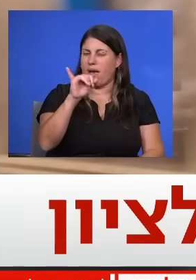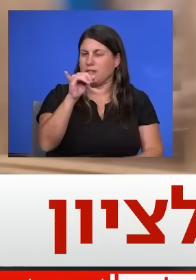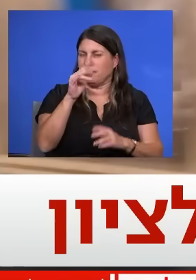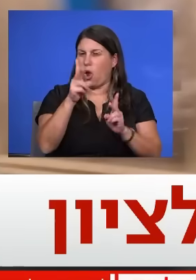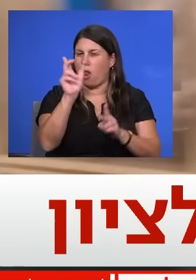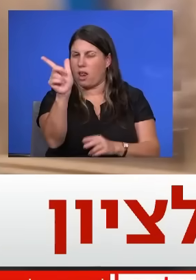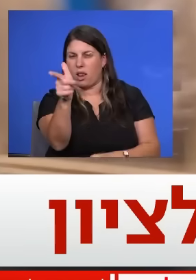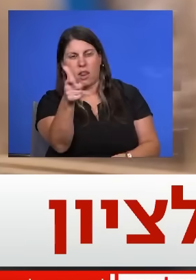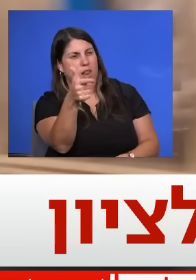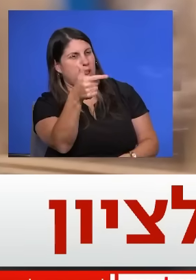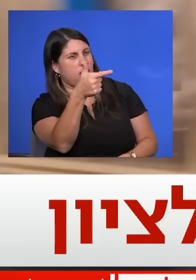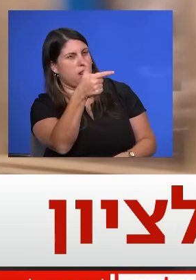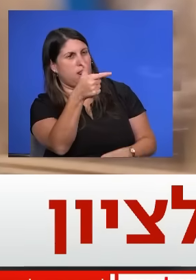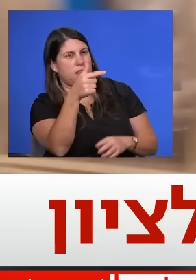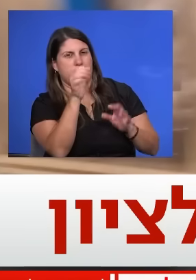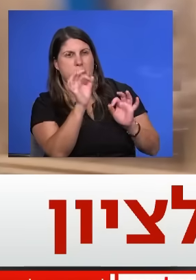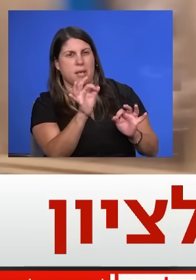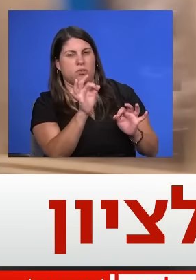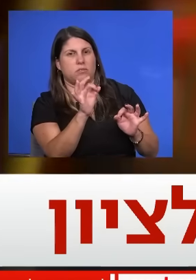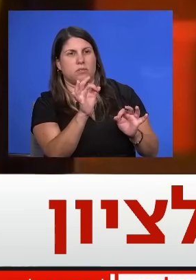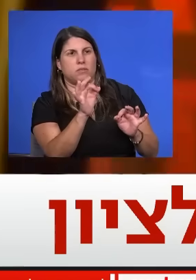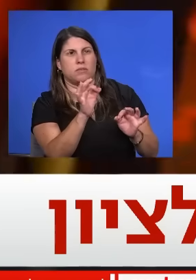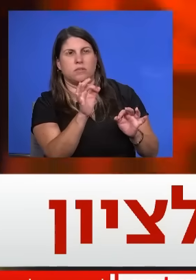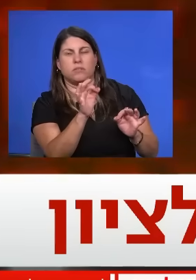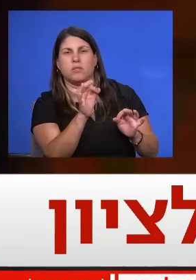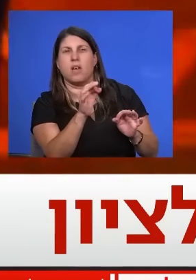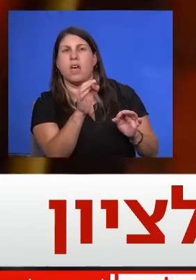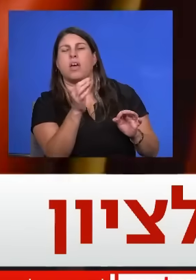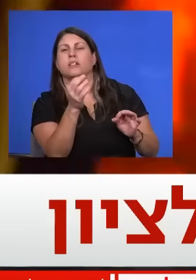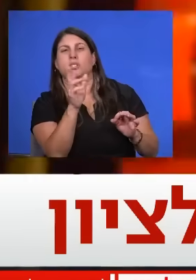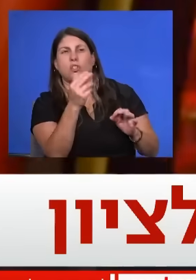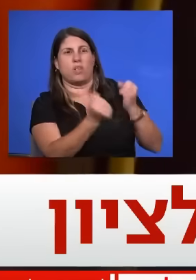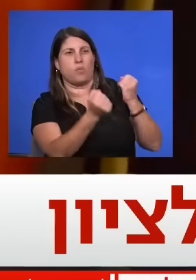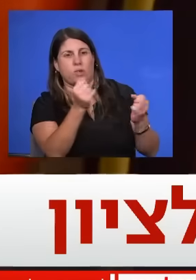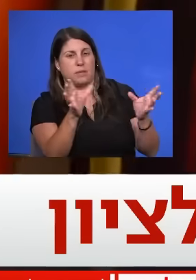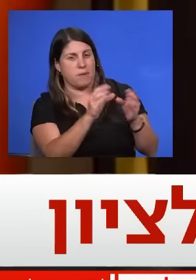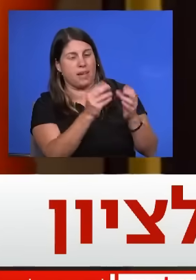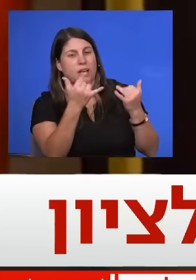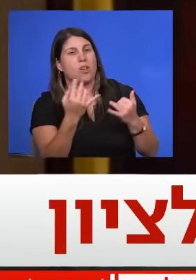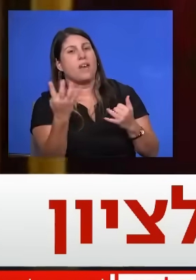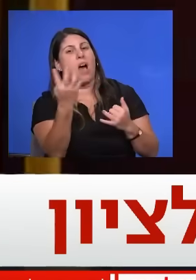ממש כמה שנוסעים ביחד. אנחנו עכשיו כבר ארבעה ניידות.